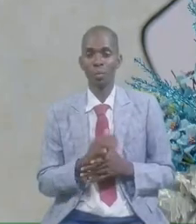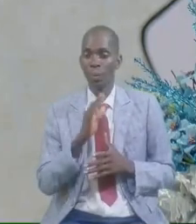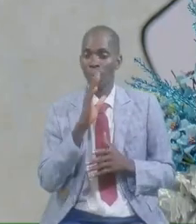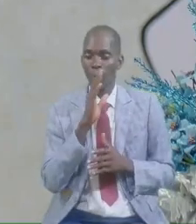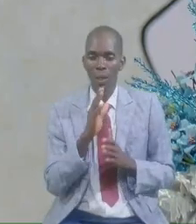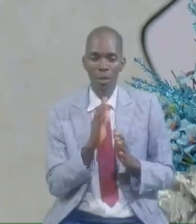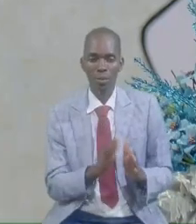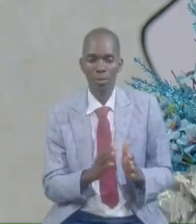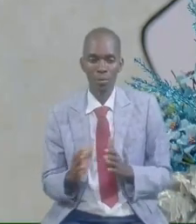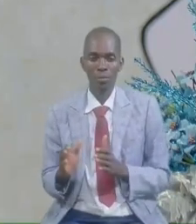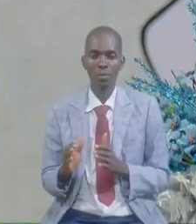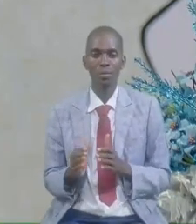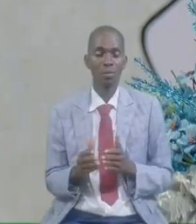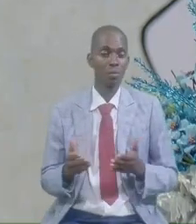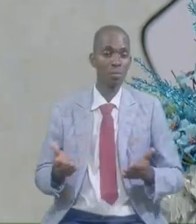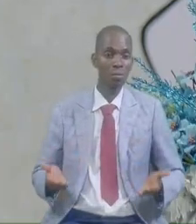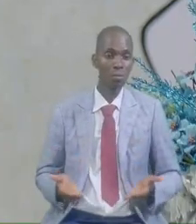Prépare-toi.